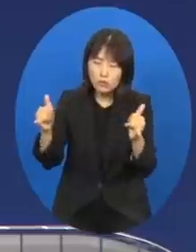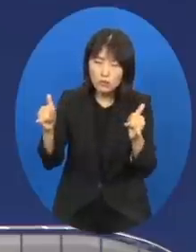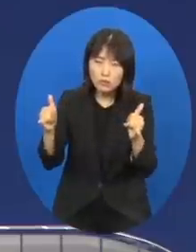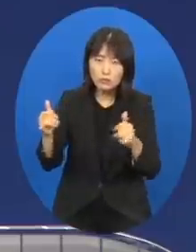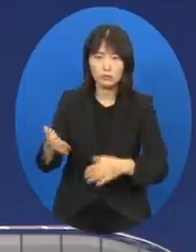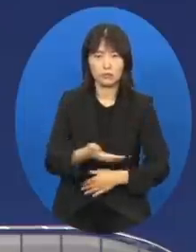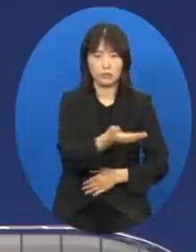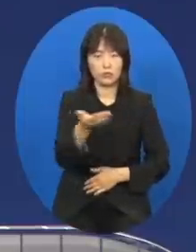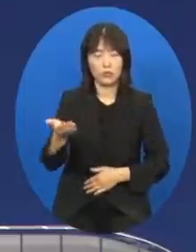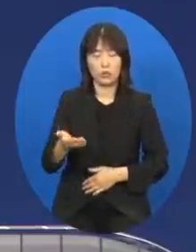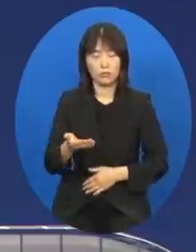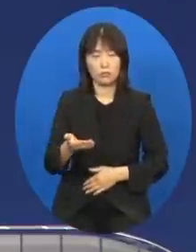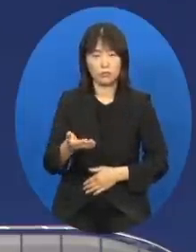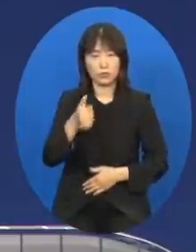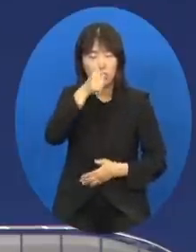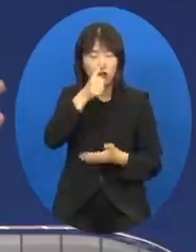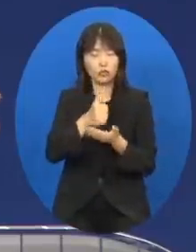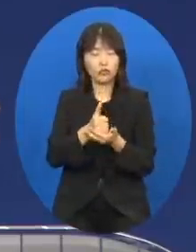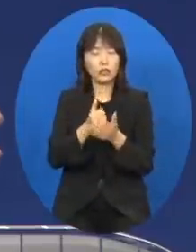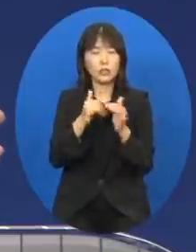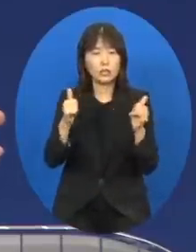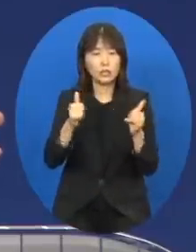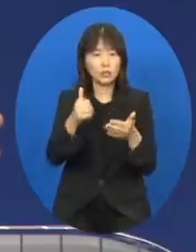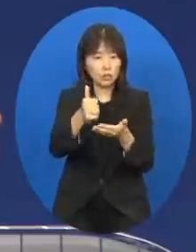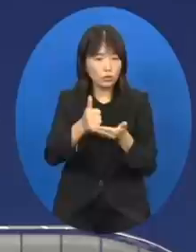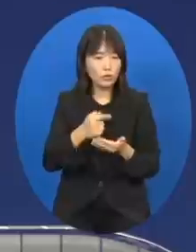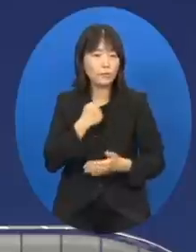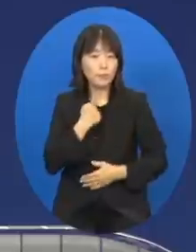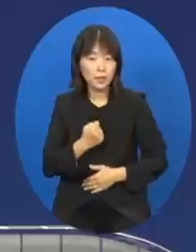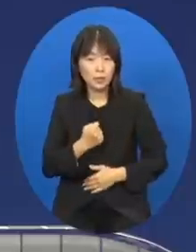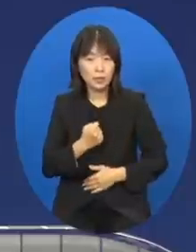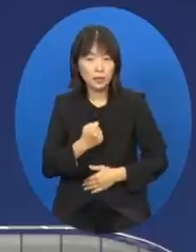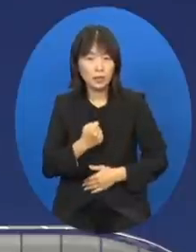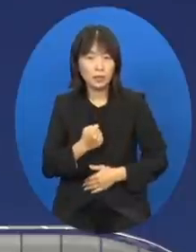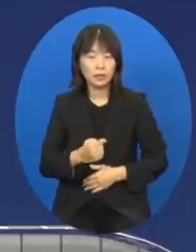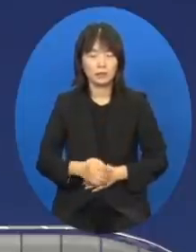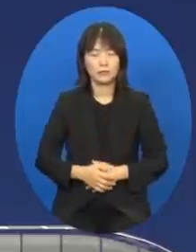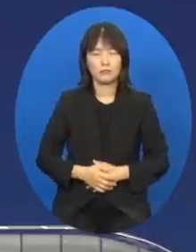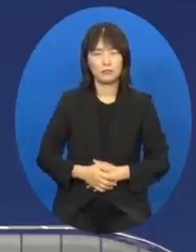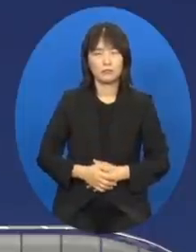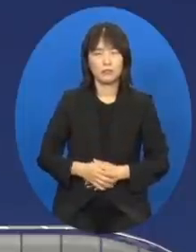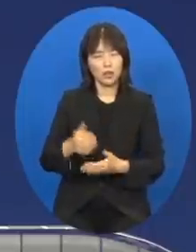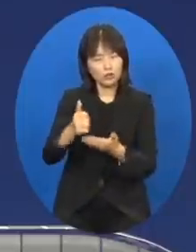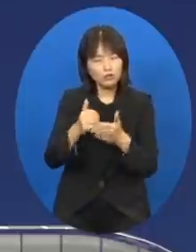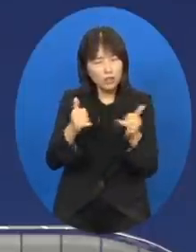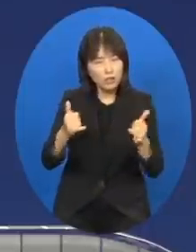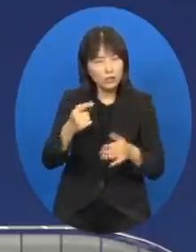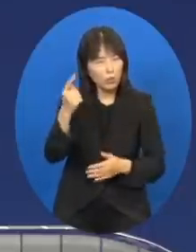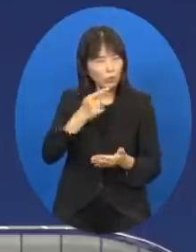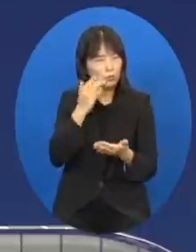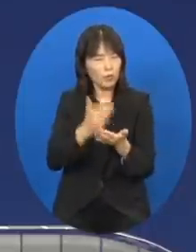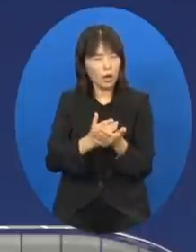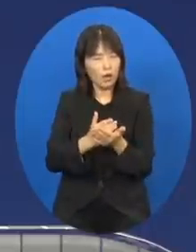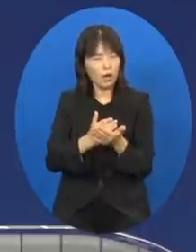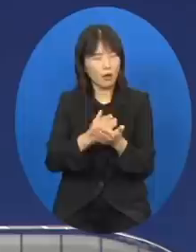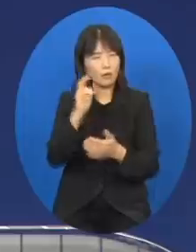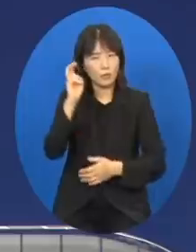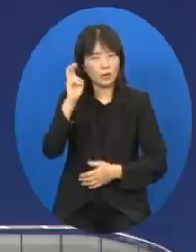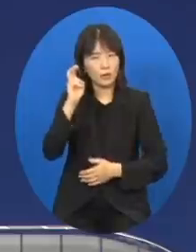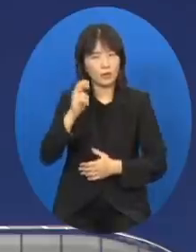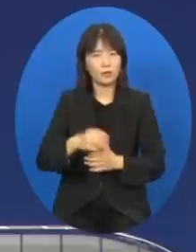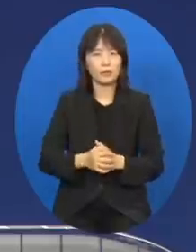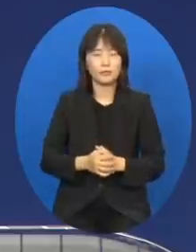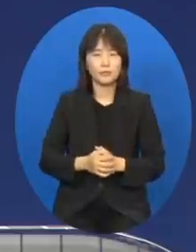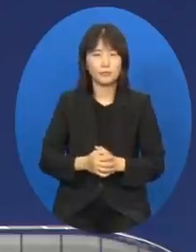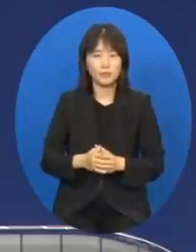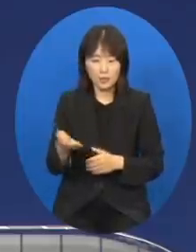여러분은 죄인을 초청해 본 적이 있습니까? 아마 죄인은 오지 말라고 하죠.